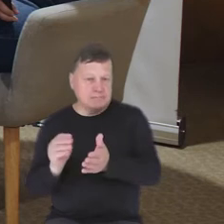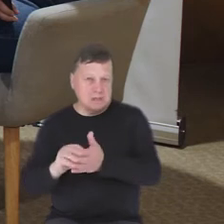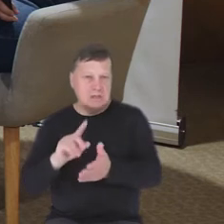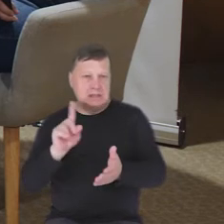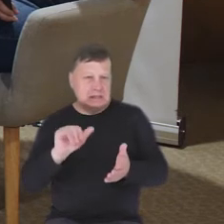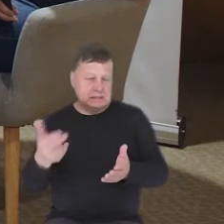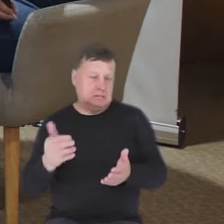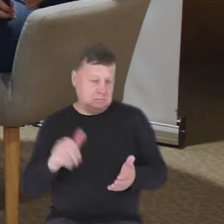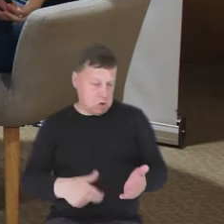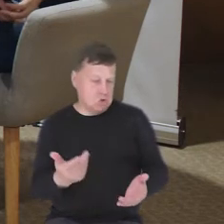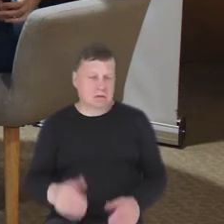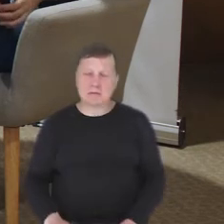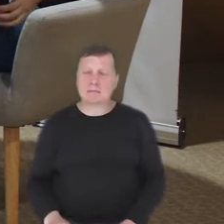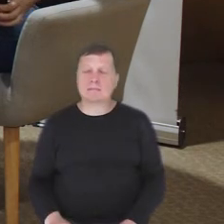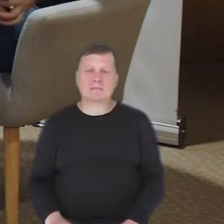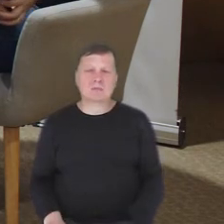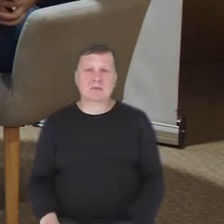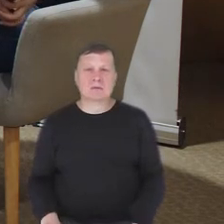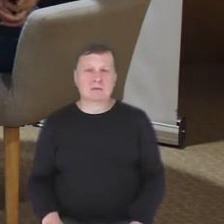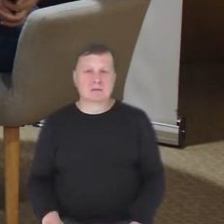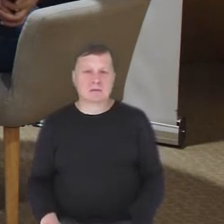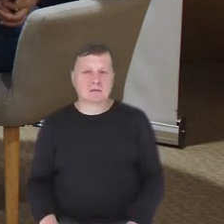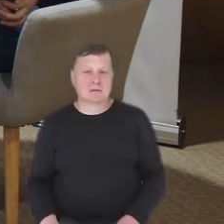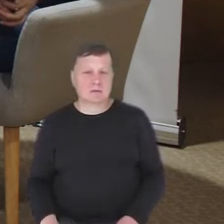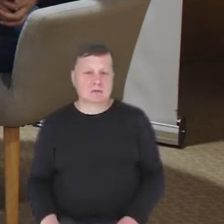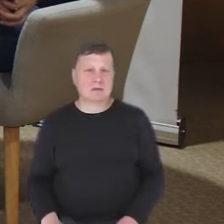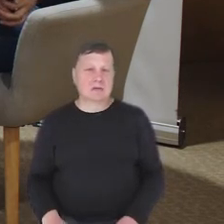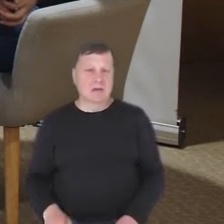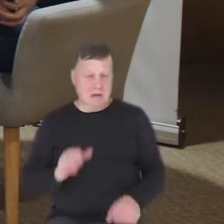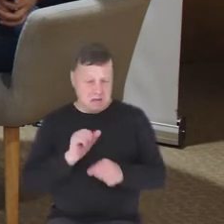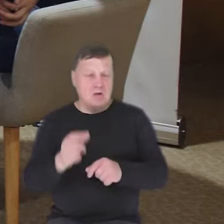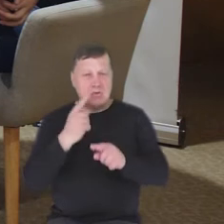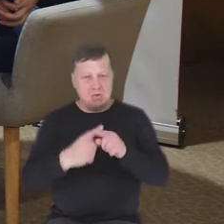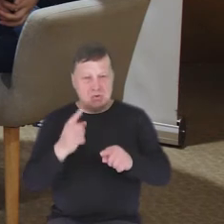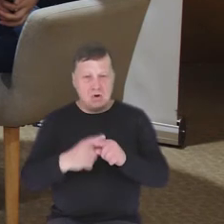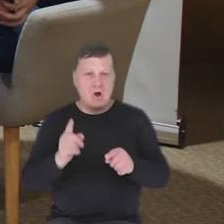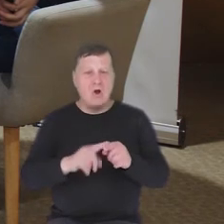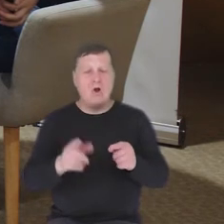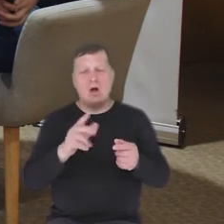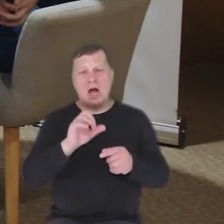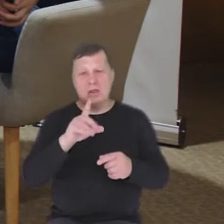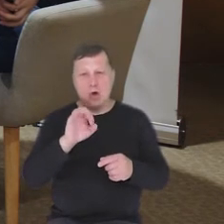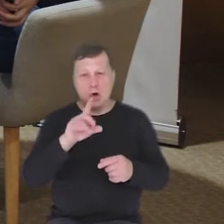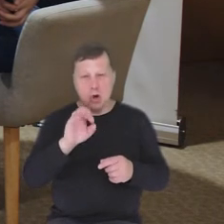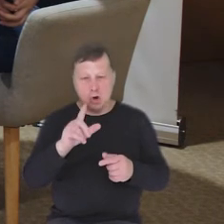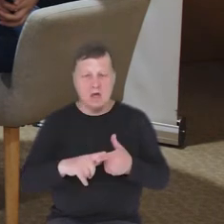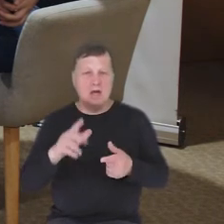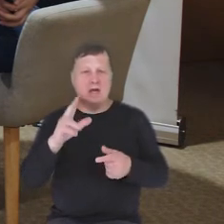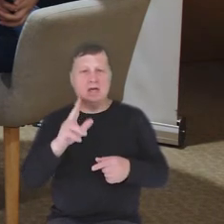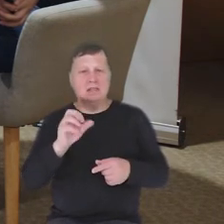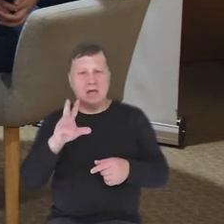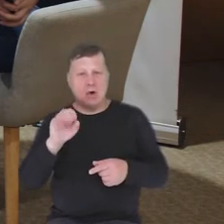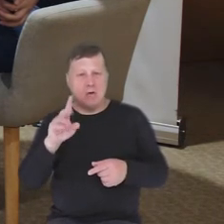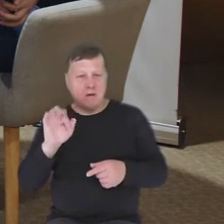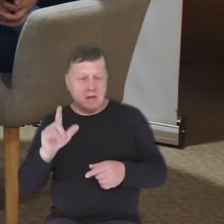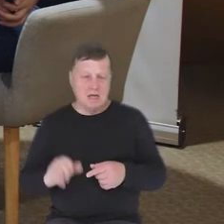zinów. Także no jest trochę takich antologii, kseroferia z